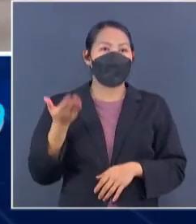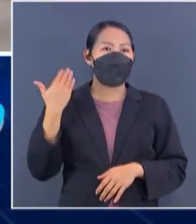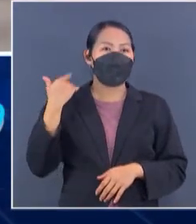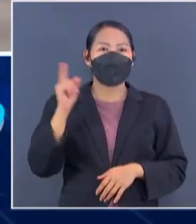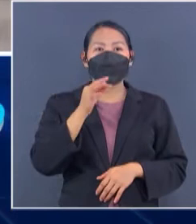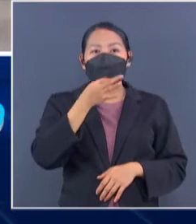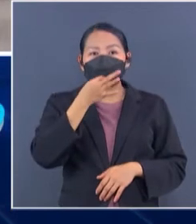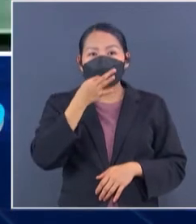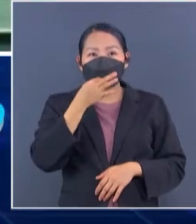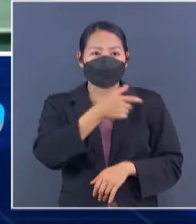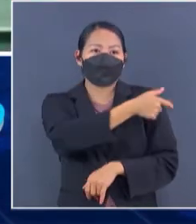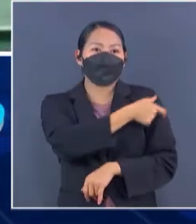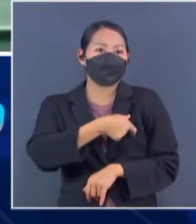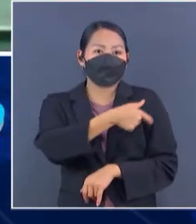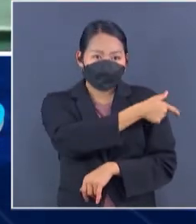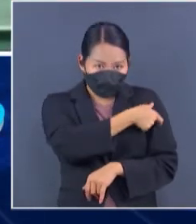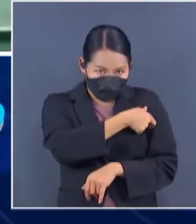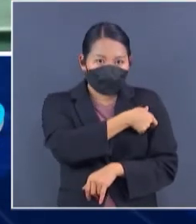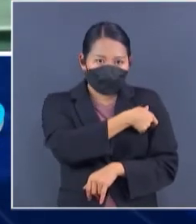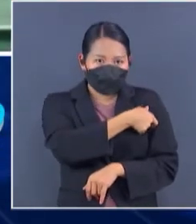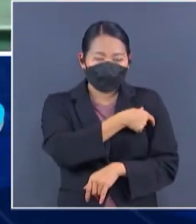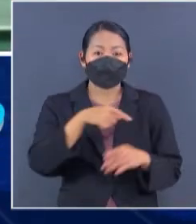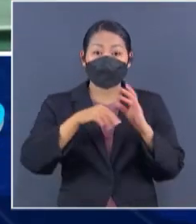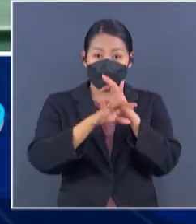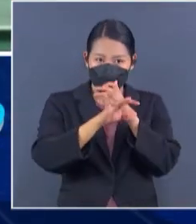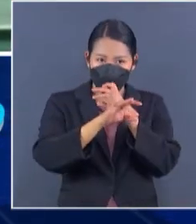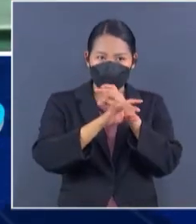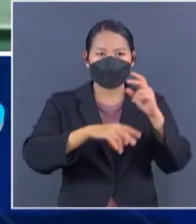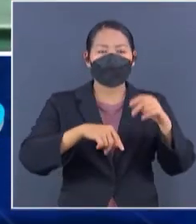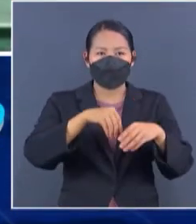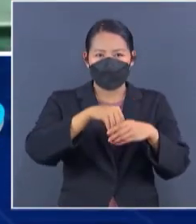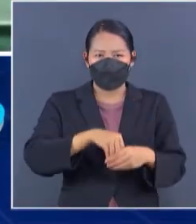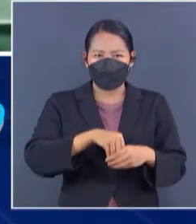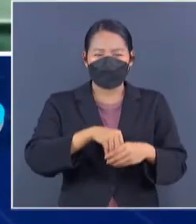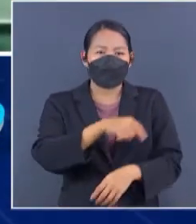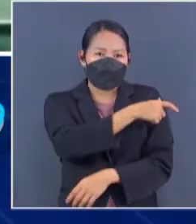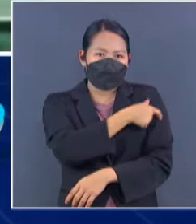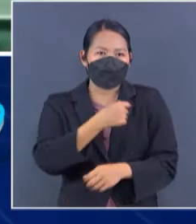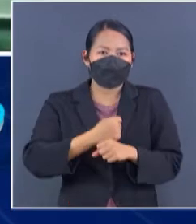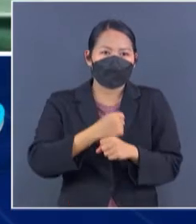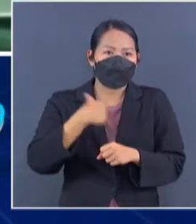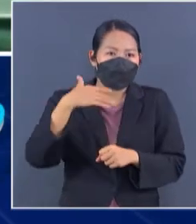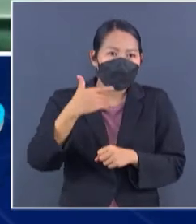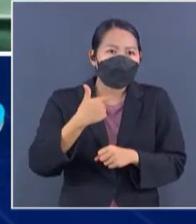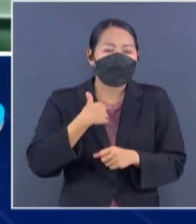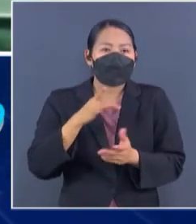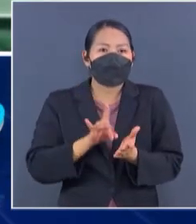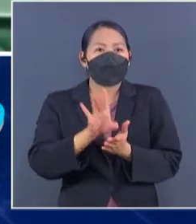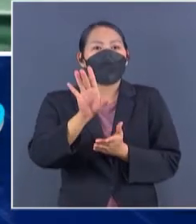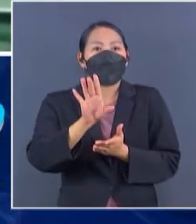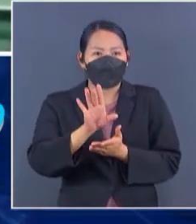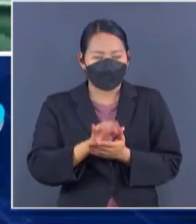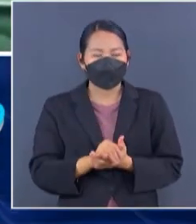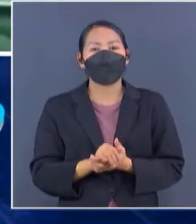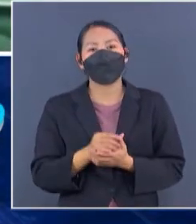ภ.แต่ว่าโดนเลิกจ้างยกชุดครับแต่ตอนนั้นไม่มีเงินติดตัวสักบาทเลยไม่รู้จะทำยังไงไม่รู้จะไปพึ่งหน้าหาใครก็เลยคิดถึงแม่ว่